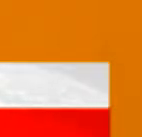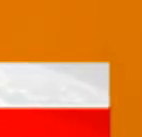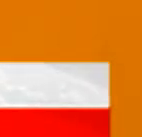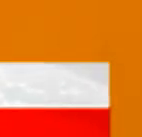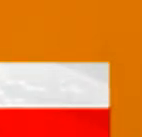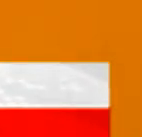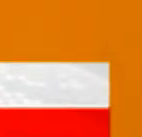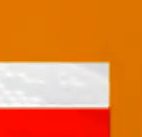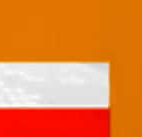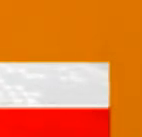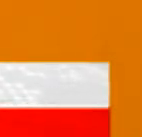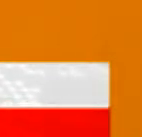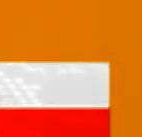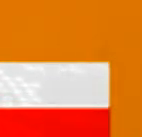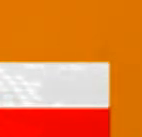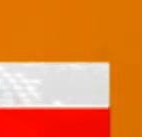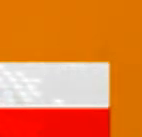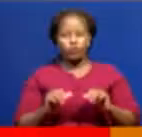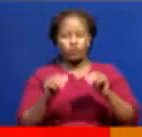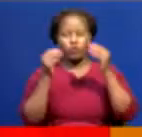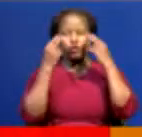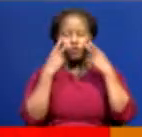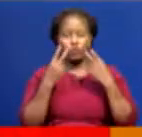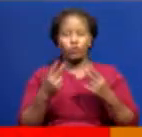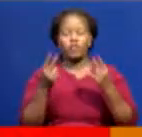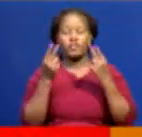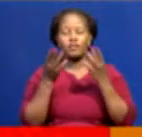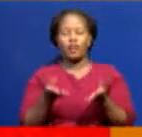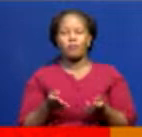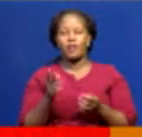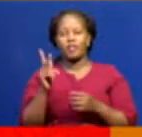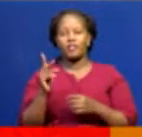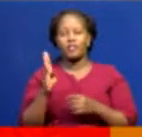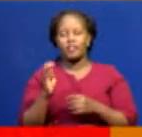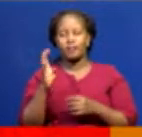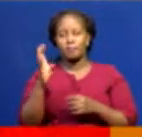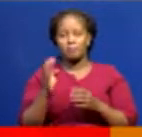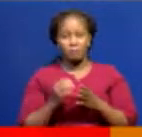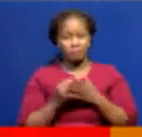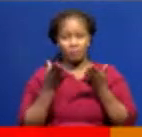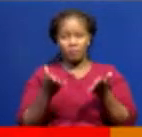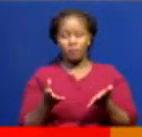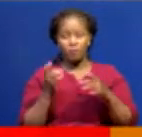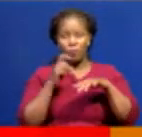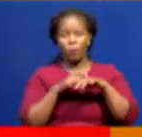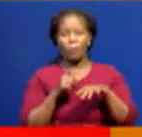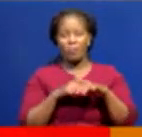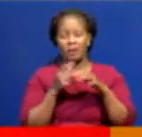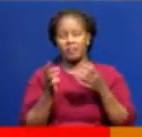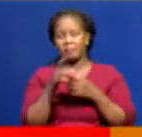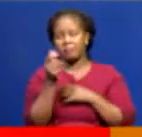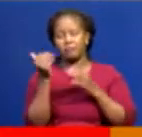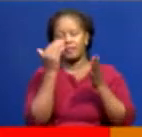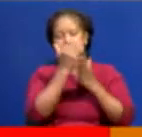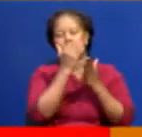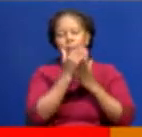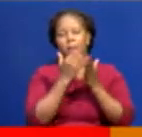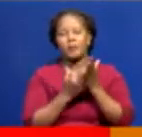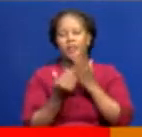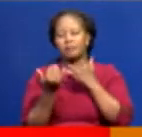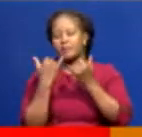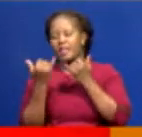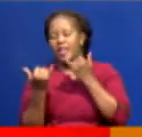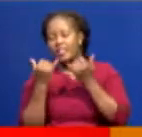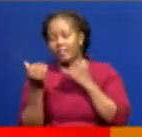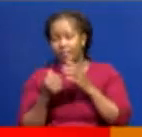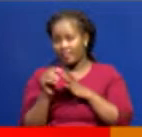Na mshukran sana mtazamaji kwa kuendelea kuwa nasi hapa kwenye KBC Channel 1. Na sasa ni wakati wa kipindi cha tamrini. Mtazamaji,